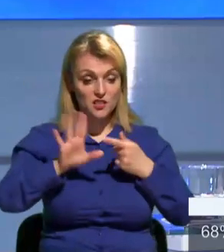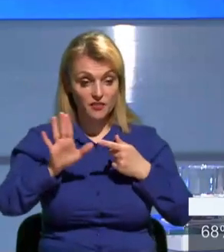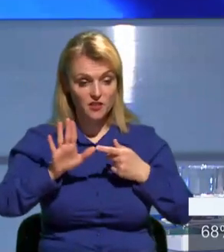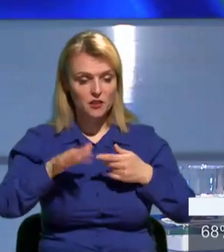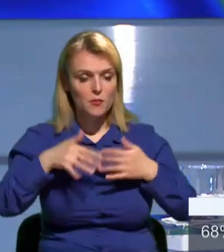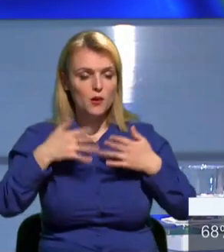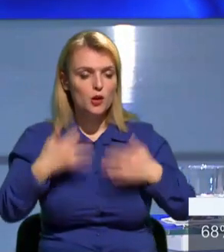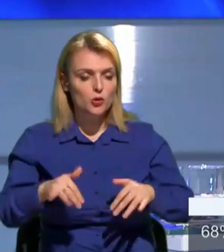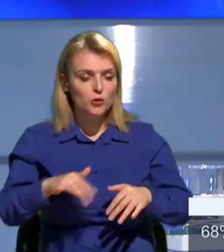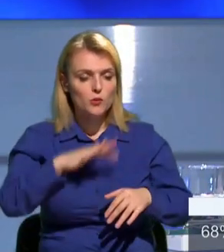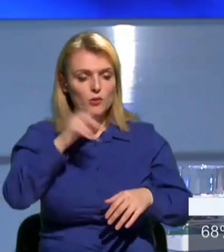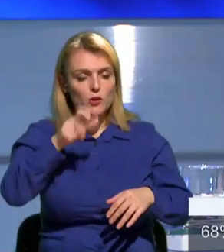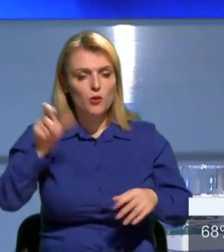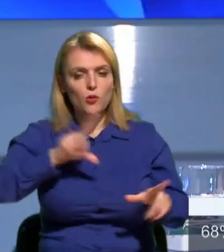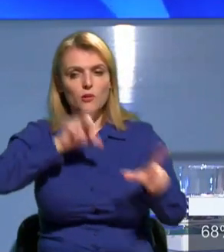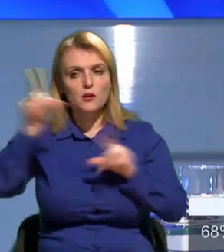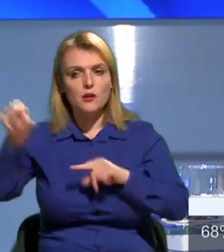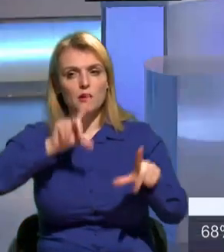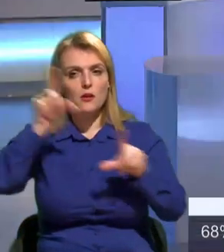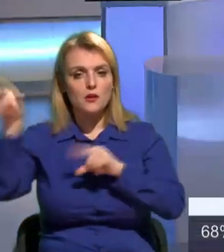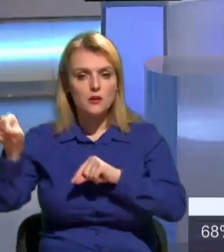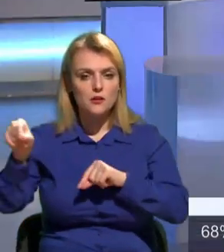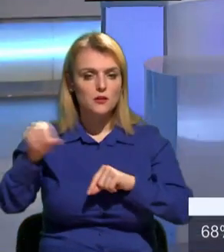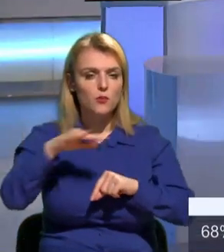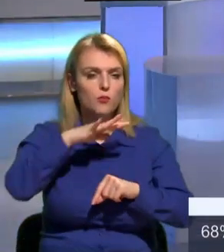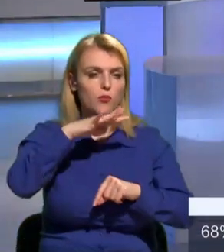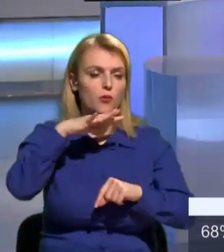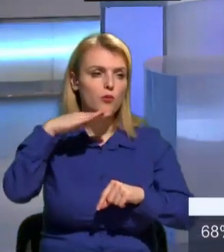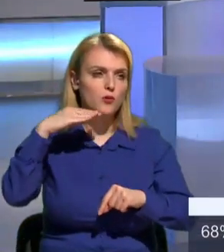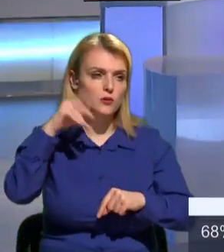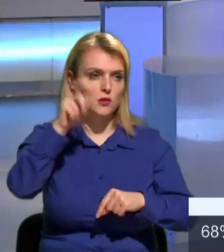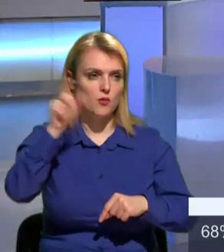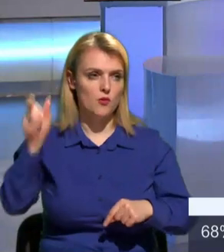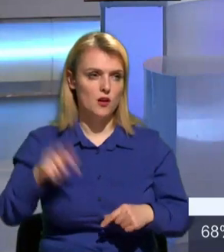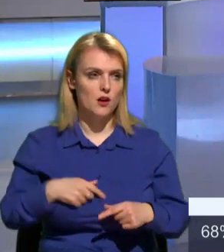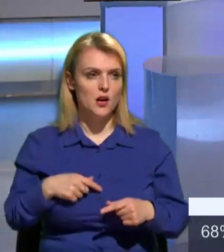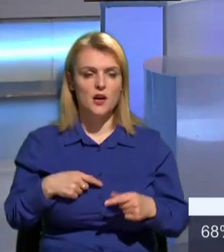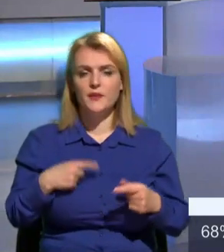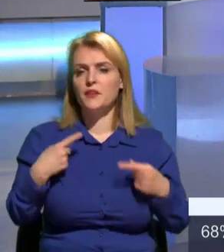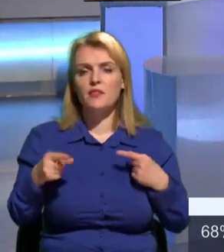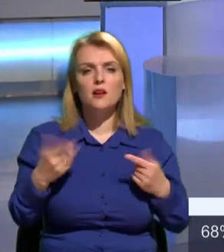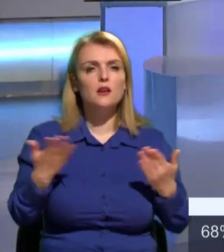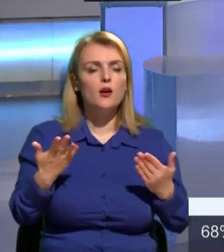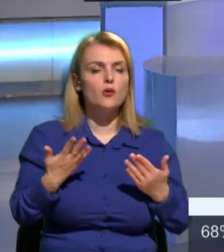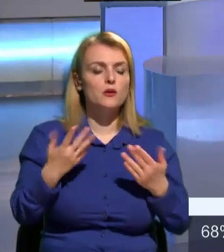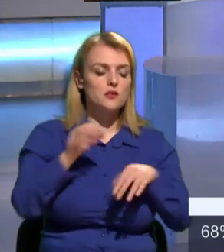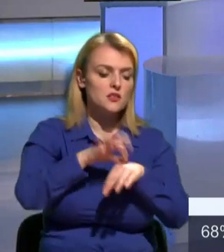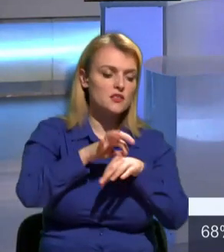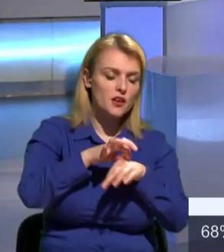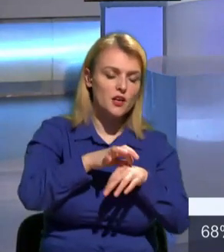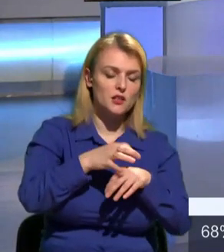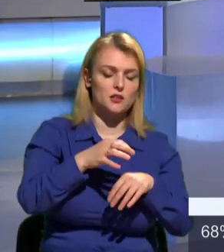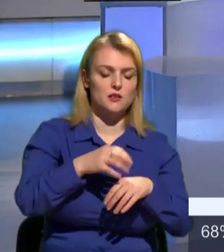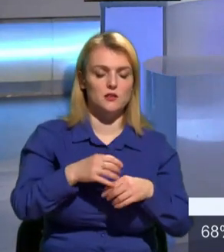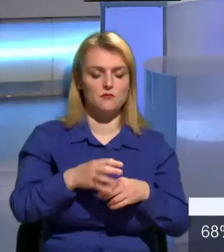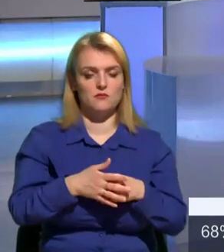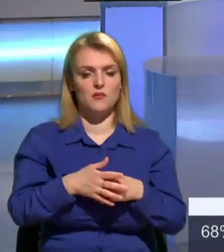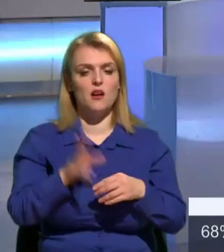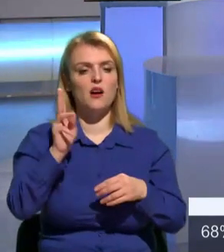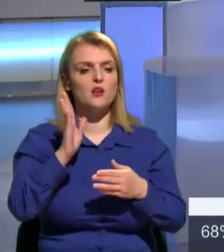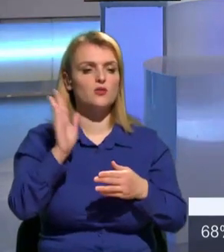am pierdut din țară, au plecat din țară o treime din populație. Și indiferent de culoarea celor care vor fi la